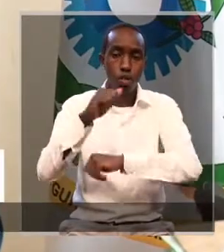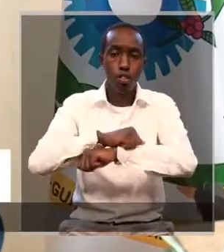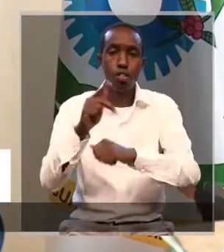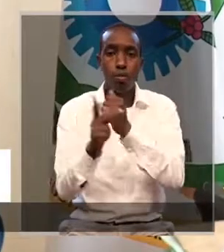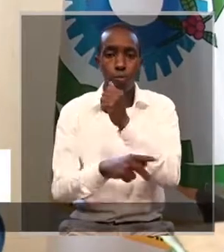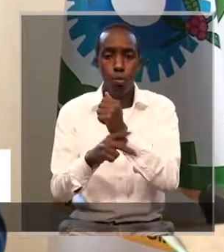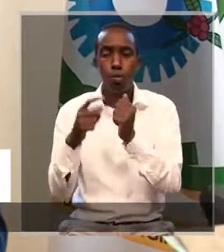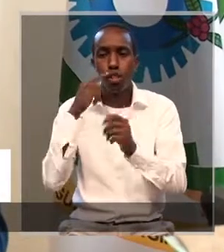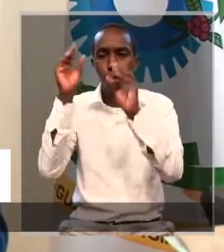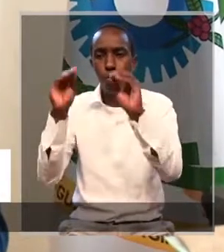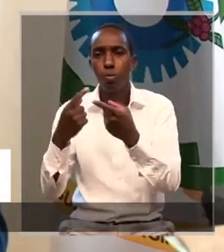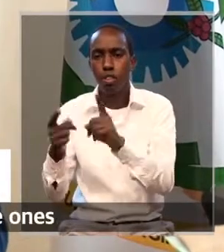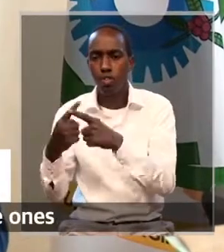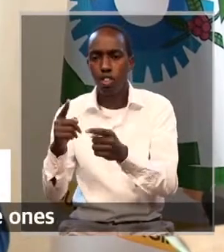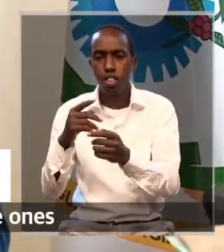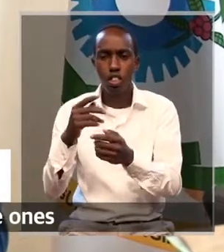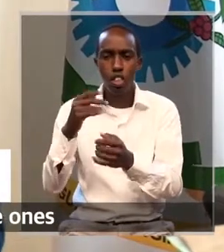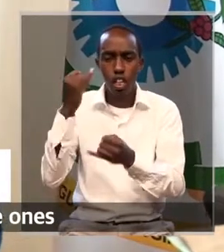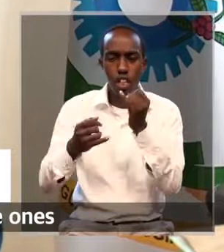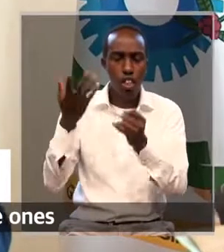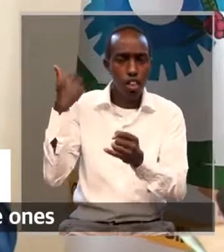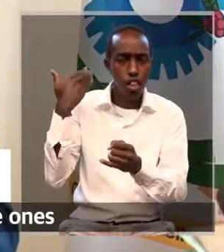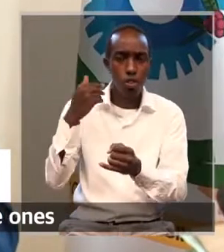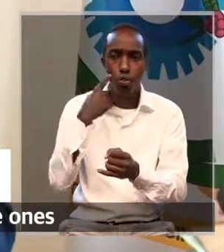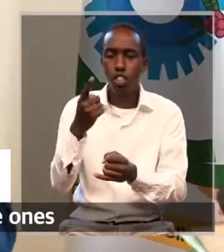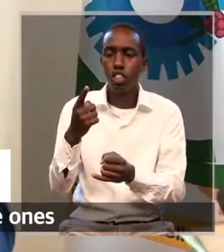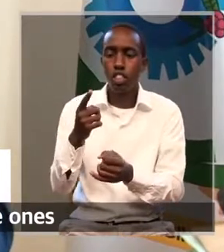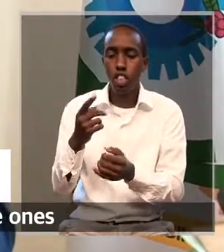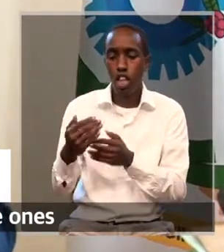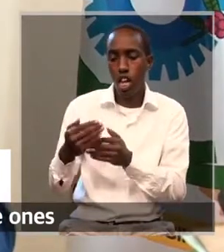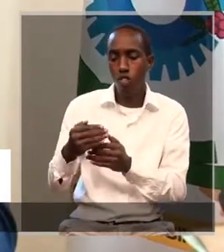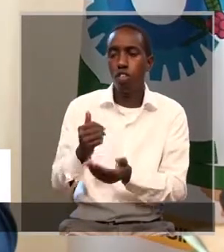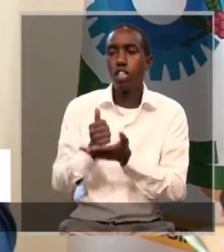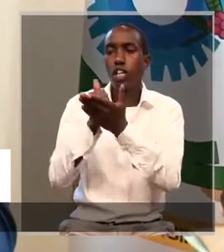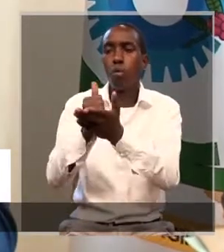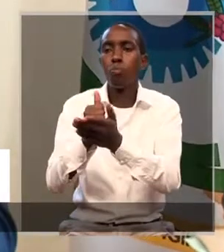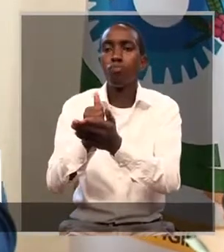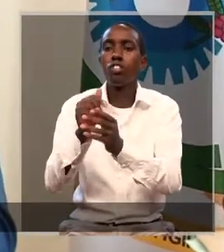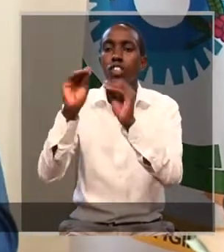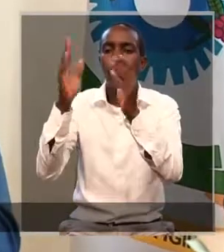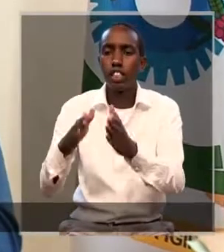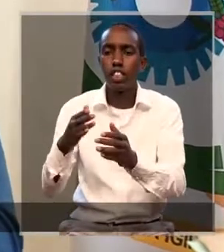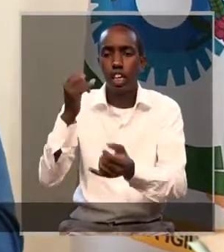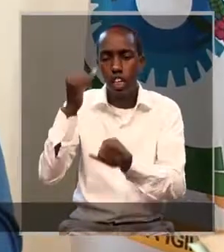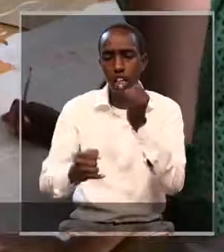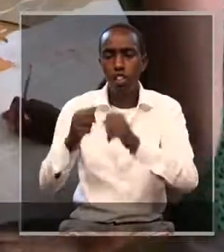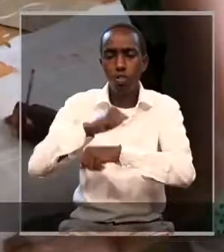ukareba abarimu bagiye barangiza muri myaka ya vuba usanga mu by'ukuri aribo bafasha bagenzi babo bagiye barangiza mu myaka ya